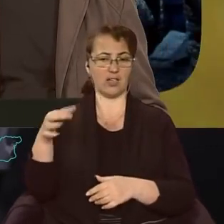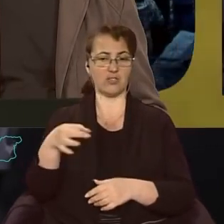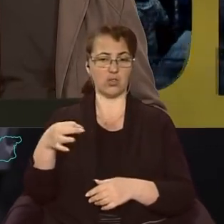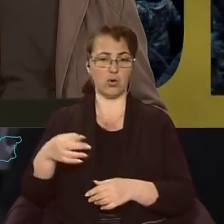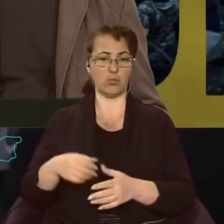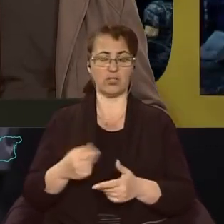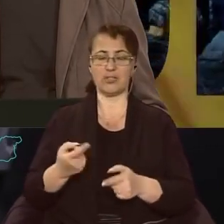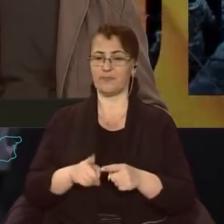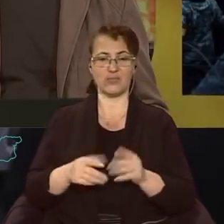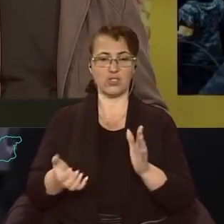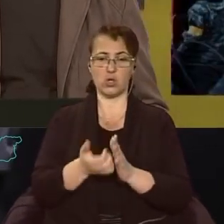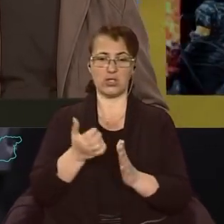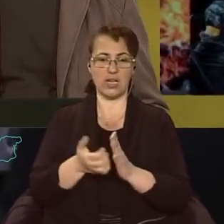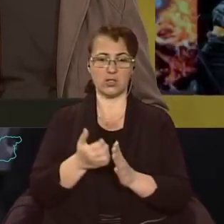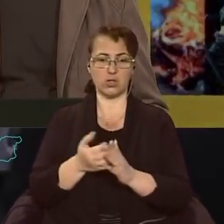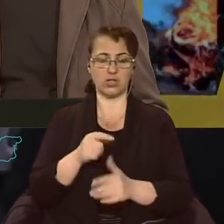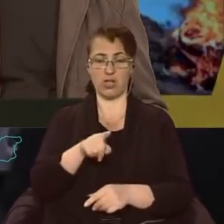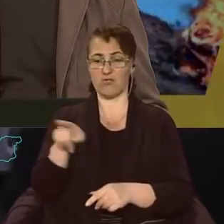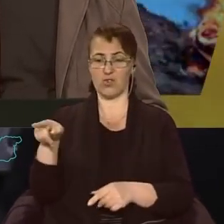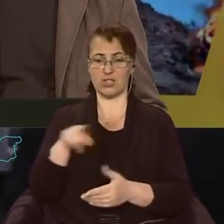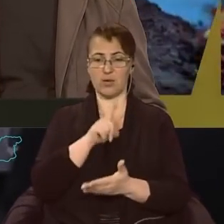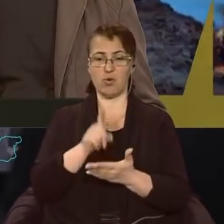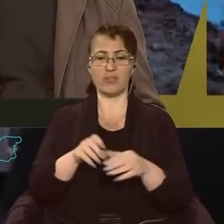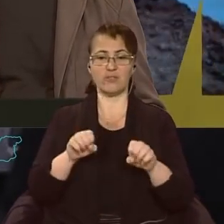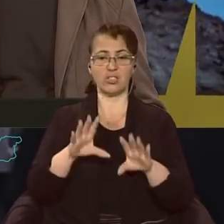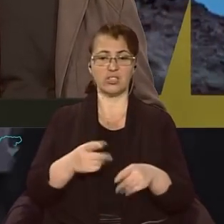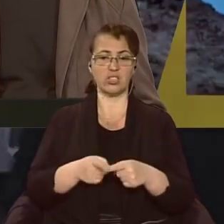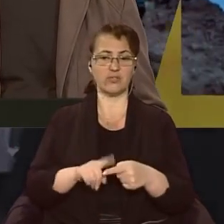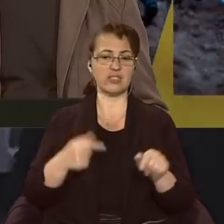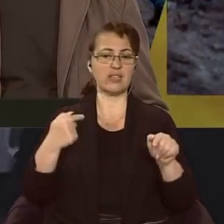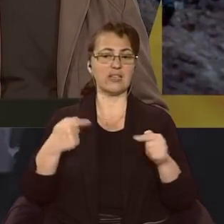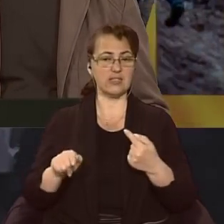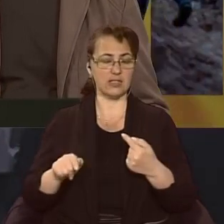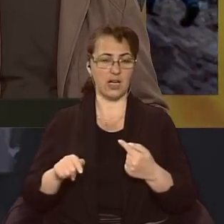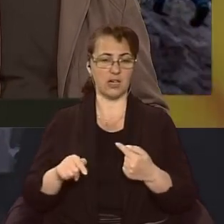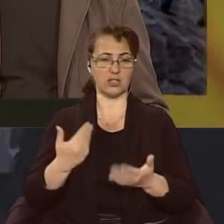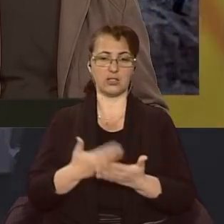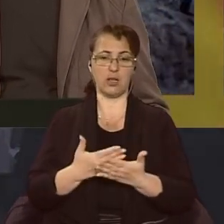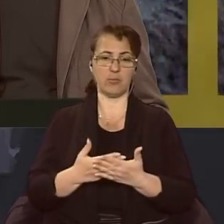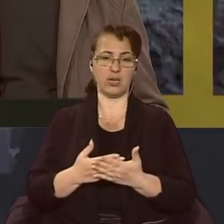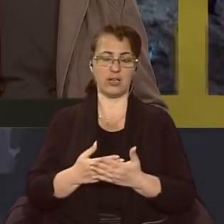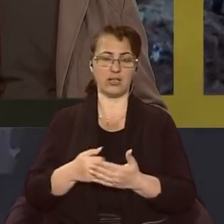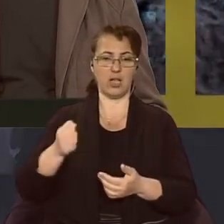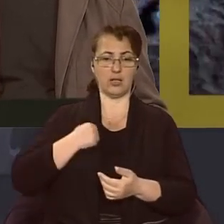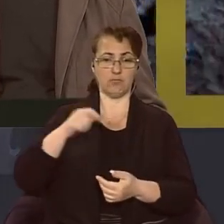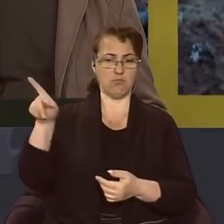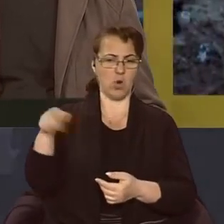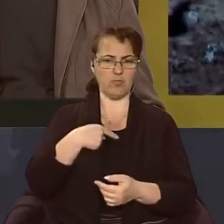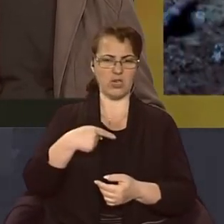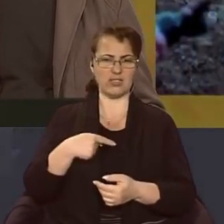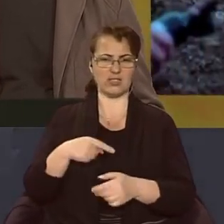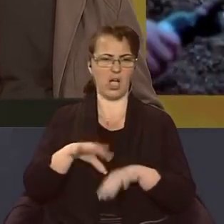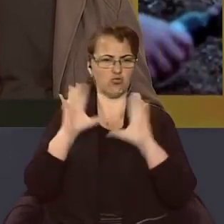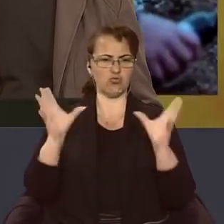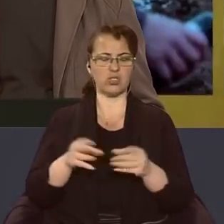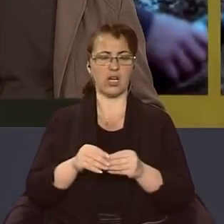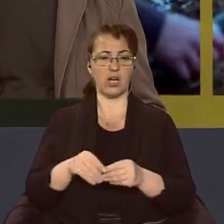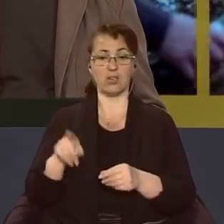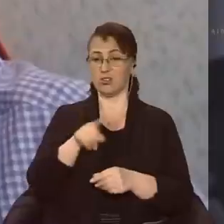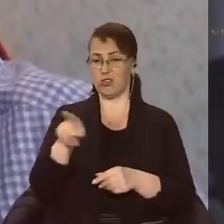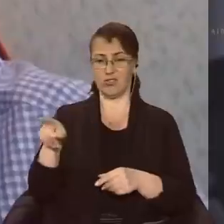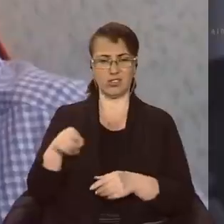Цього недостатньо. Вони повинні вирішувати це якось інакше питання, наприклад, мобілізацію масштабною. Але вони розуміють, що вони його